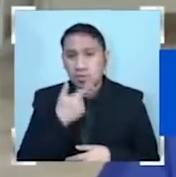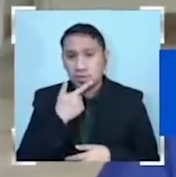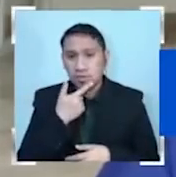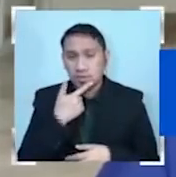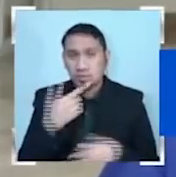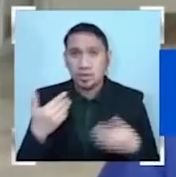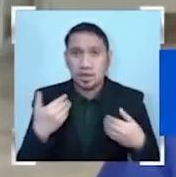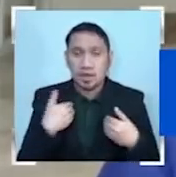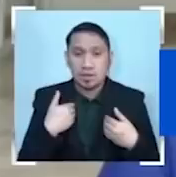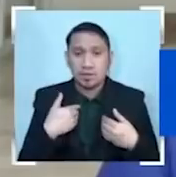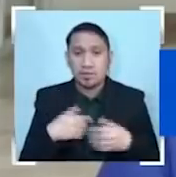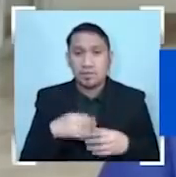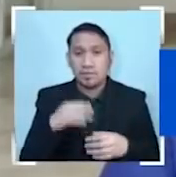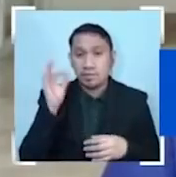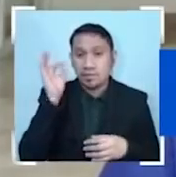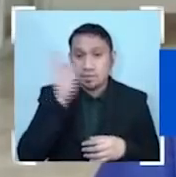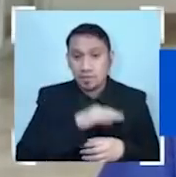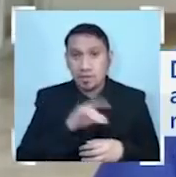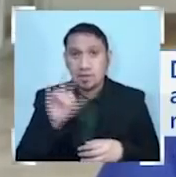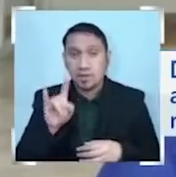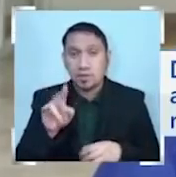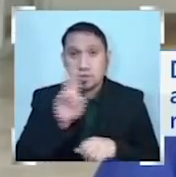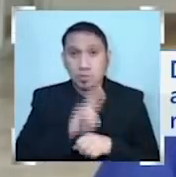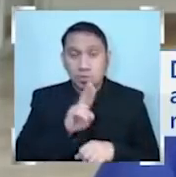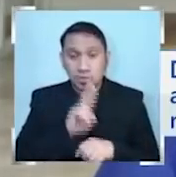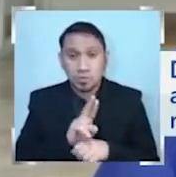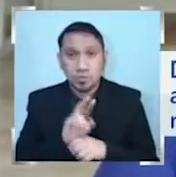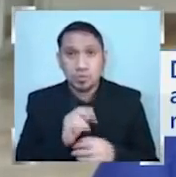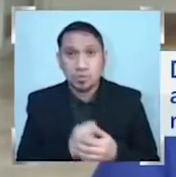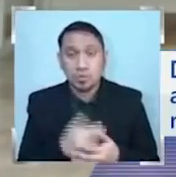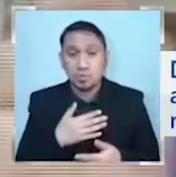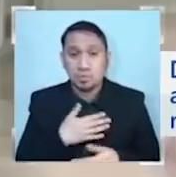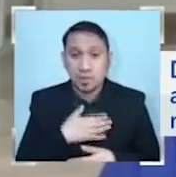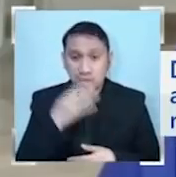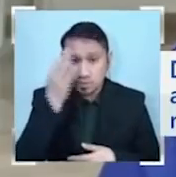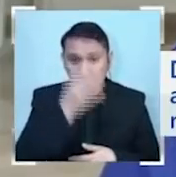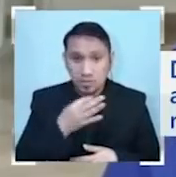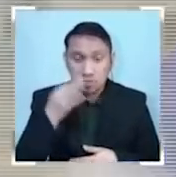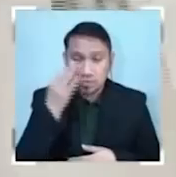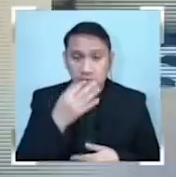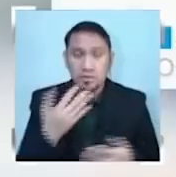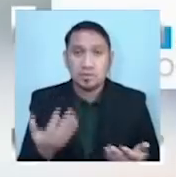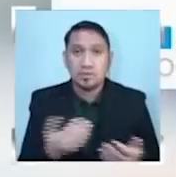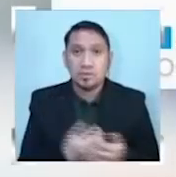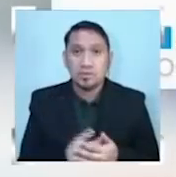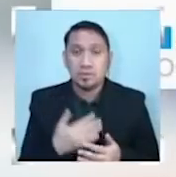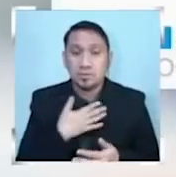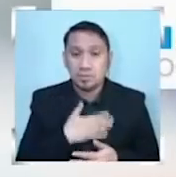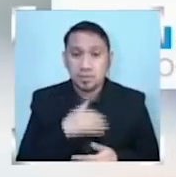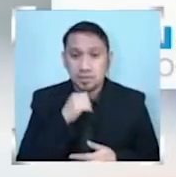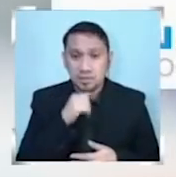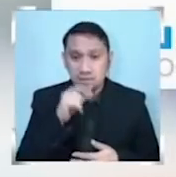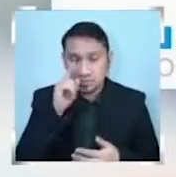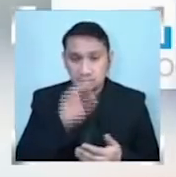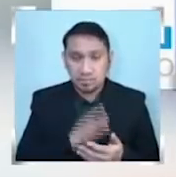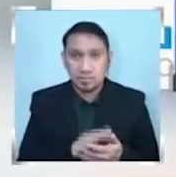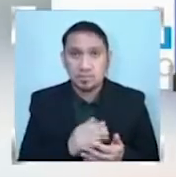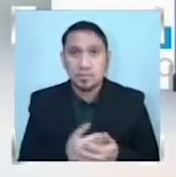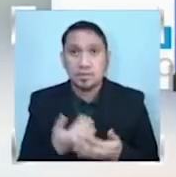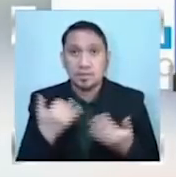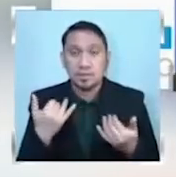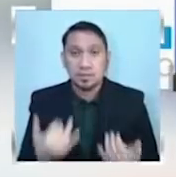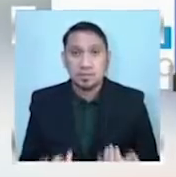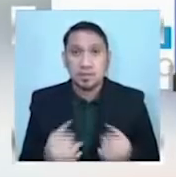na advertisement ginagamit lahat yung mukha ko, mukha ni Doc. So huwag mo maniwala. Sa panayam sa